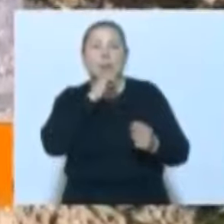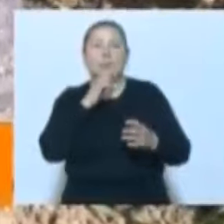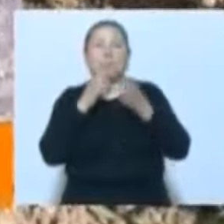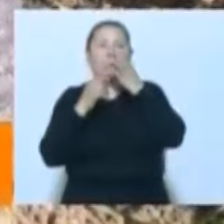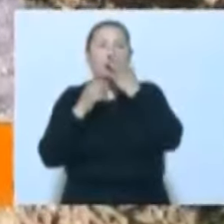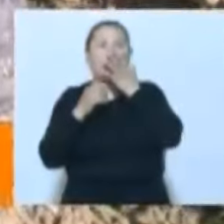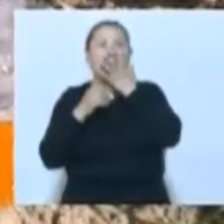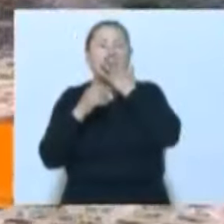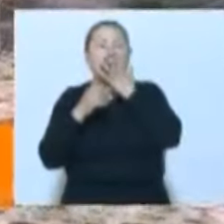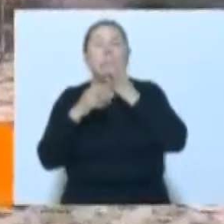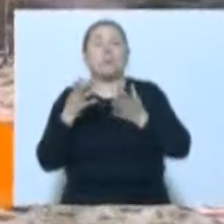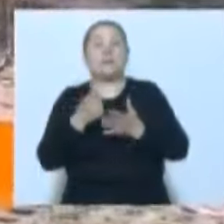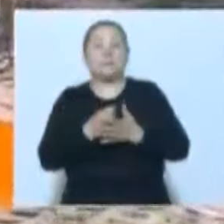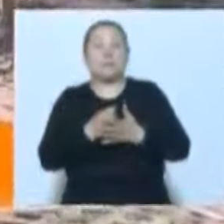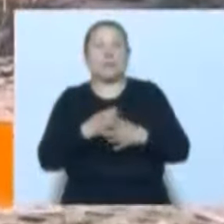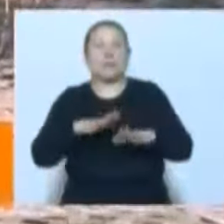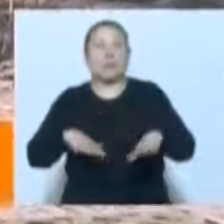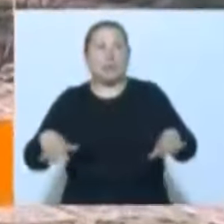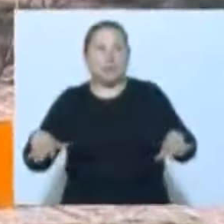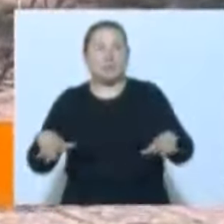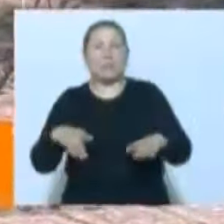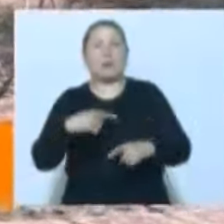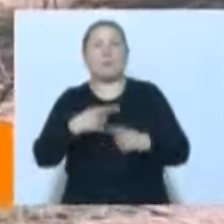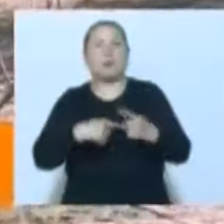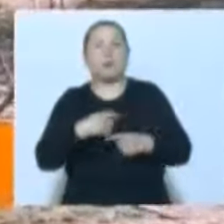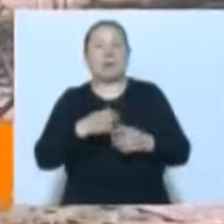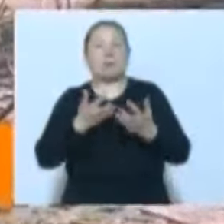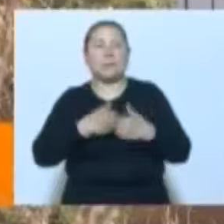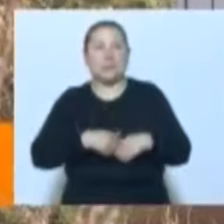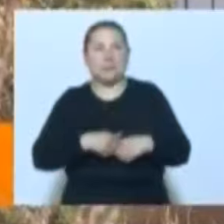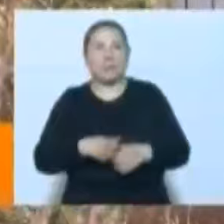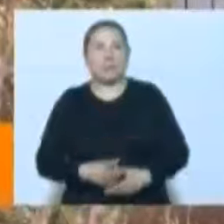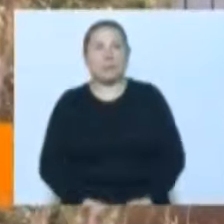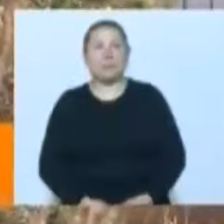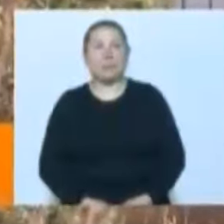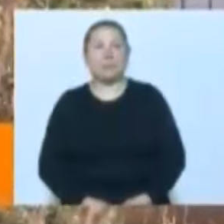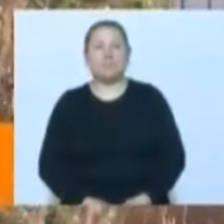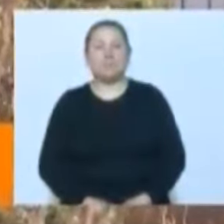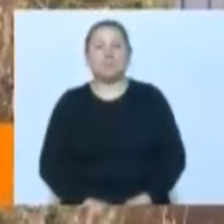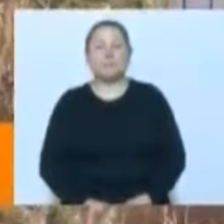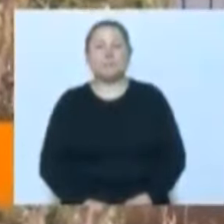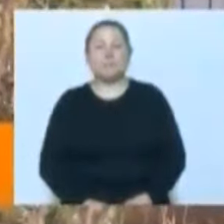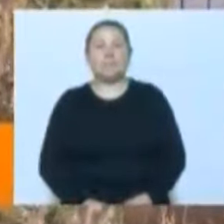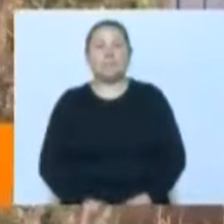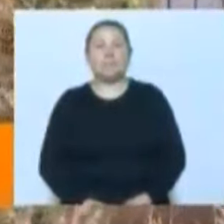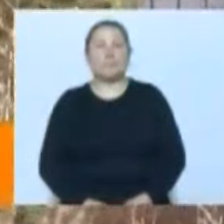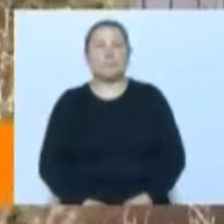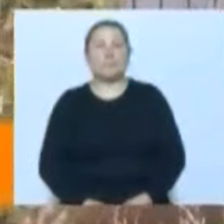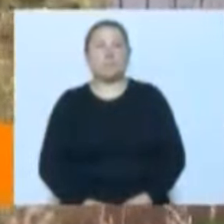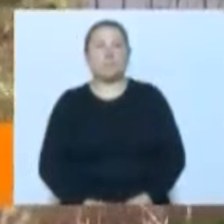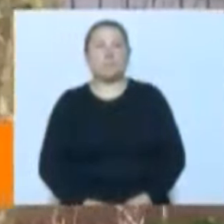тал қалсын деген тәмсілді балалары мен немерелерінің де санасына сіңірген. Мөлдір Батырбай, Нәдіржан Спандияр, Дидар.